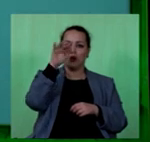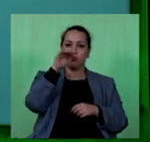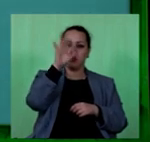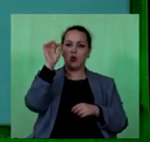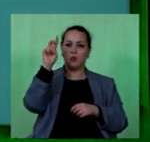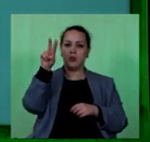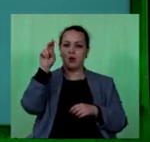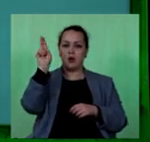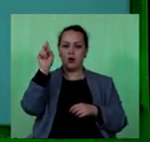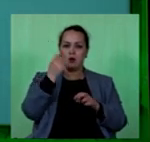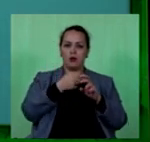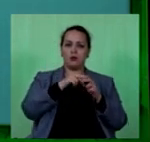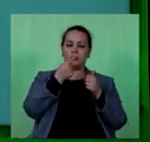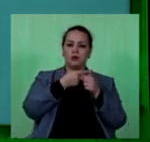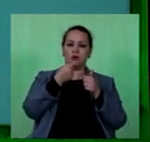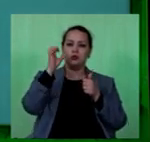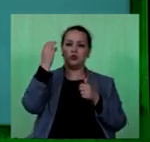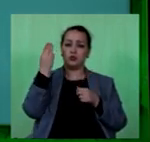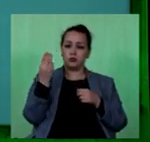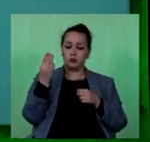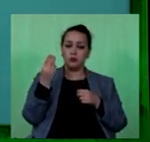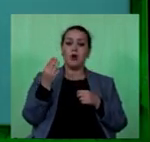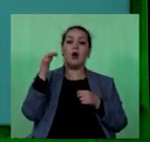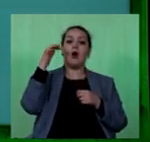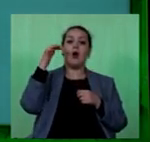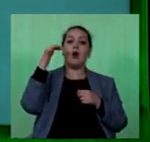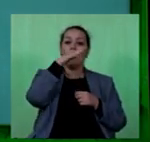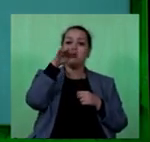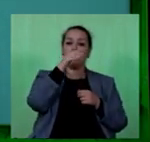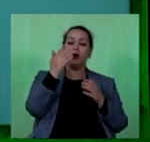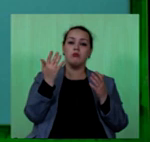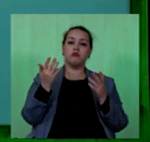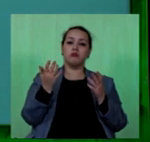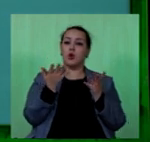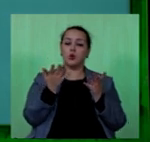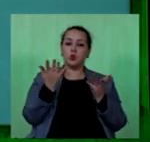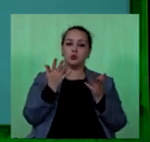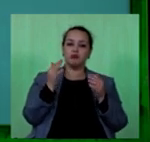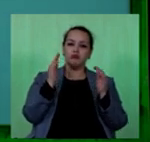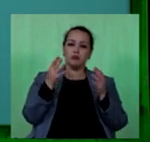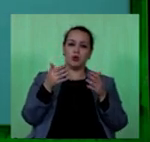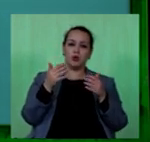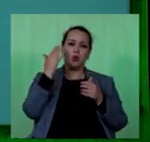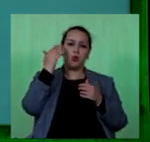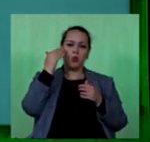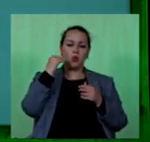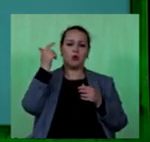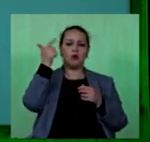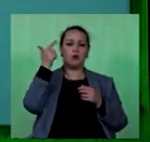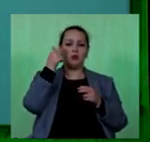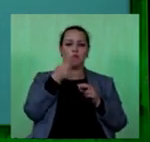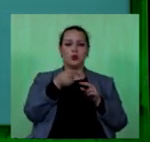существительное облака какие лёгкие какие голубые это имена прилагательные